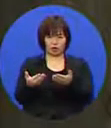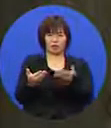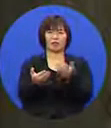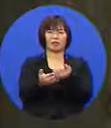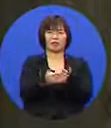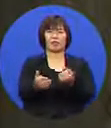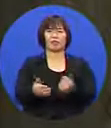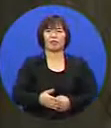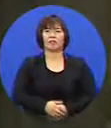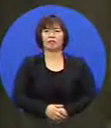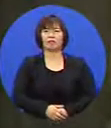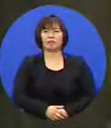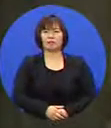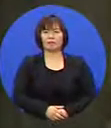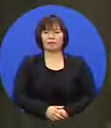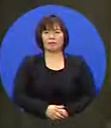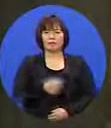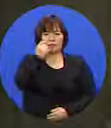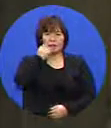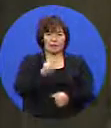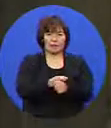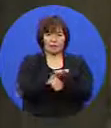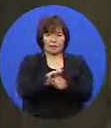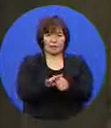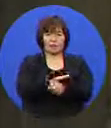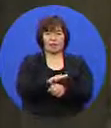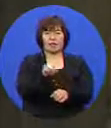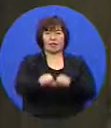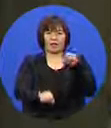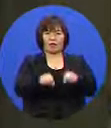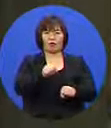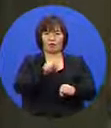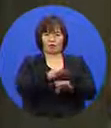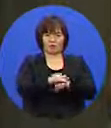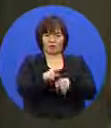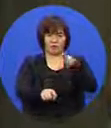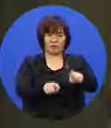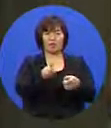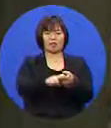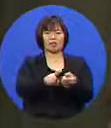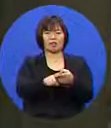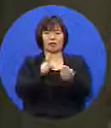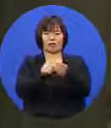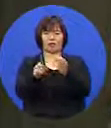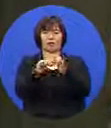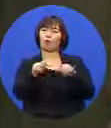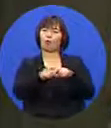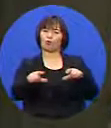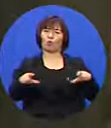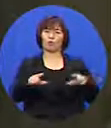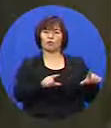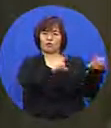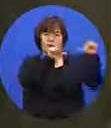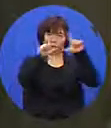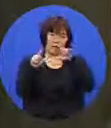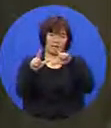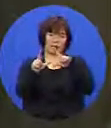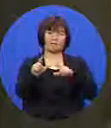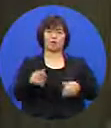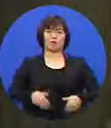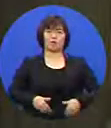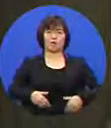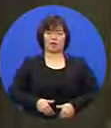때문에 자비를 행하는 것은 불교인들의 일상생활이 되어야